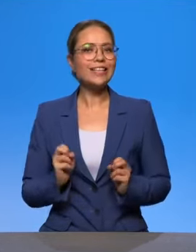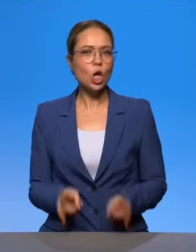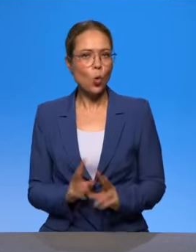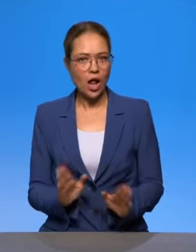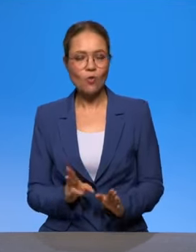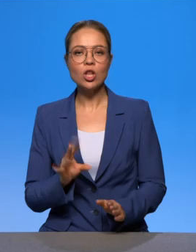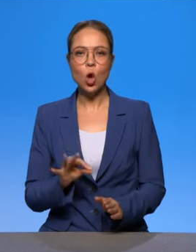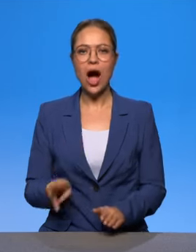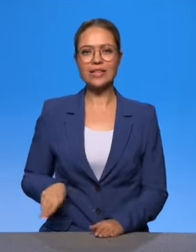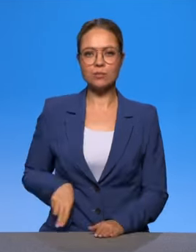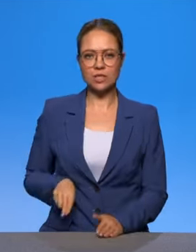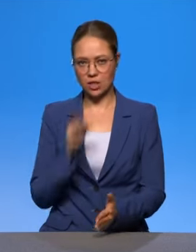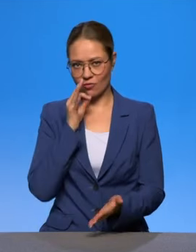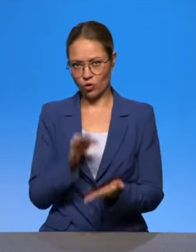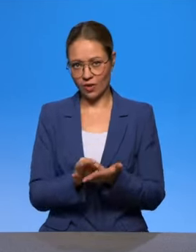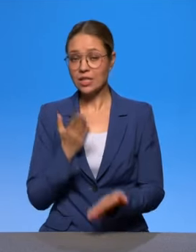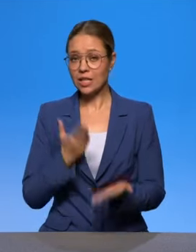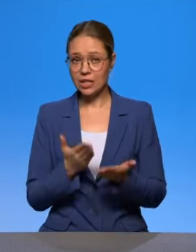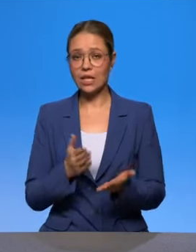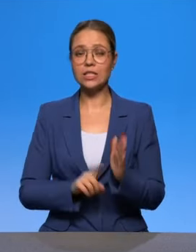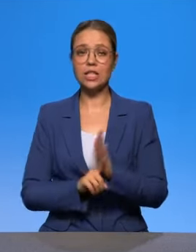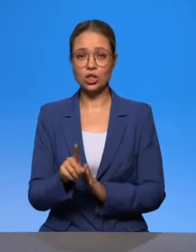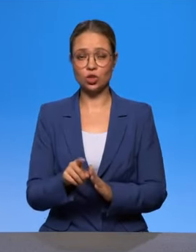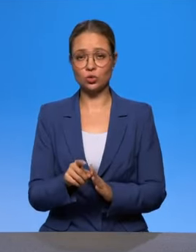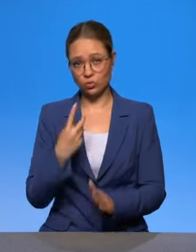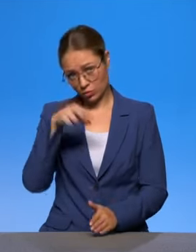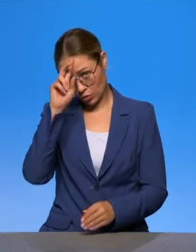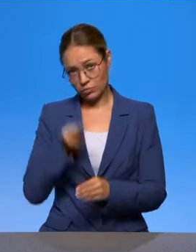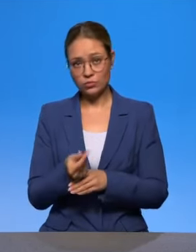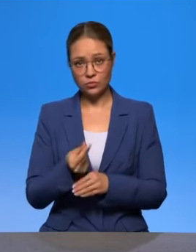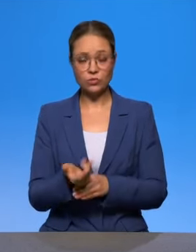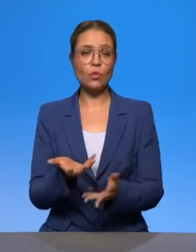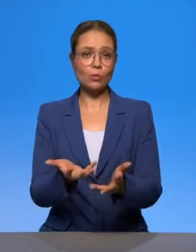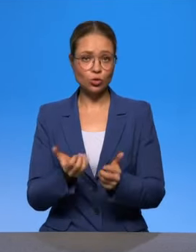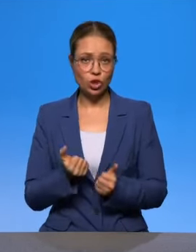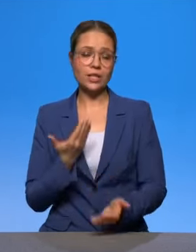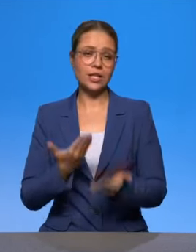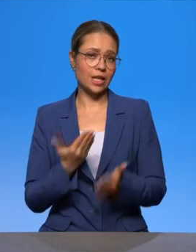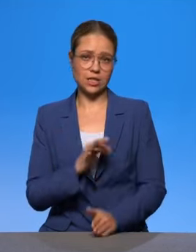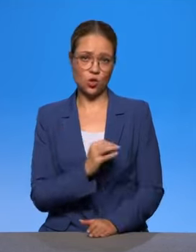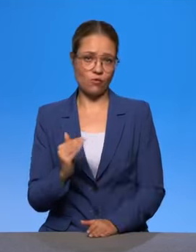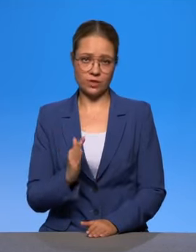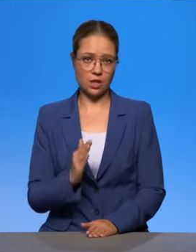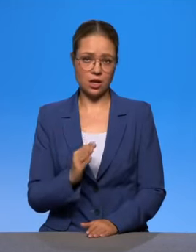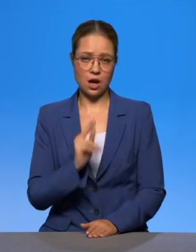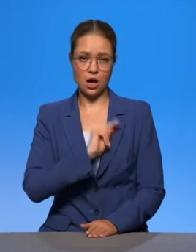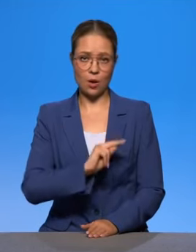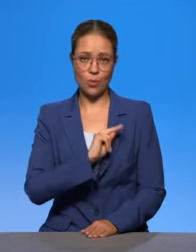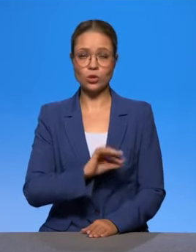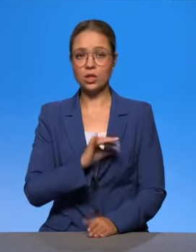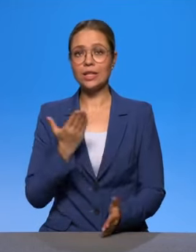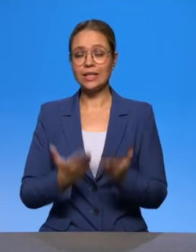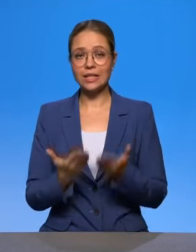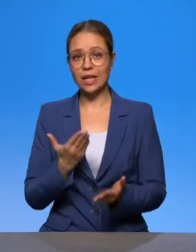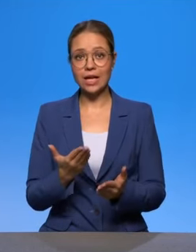административной ответственности. Если они начнут получать пособие, будучи заняты в неформальной деятельности, и если их